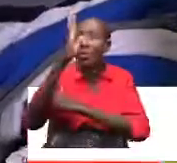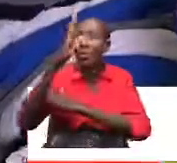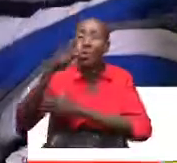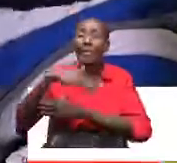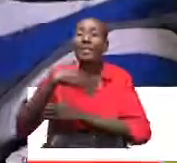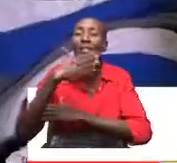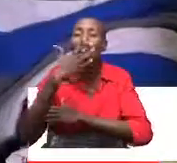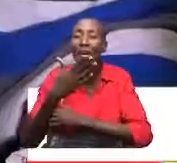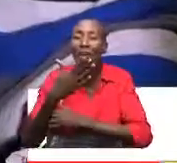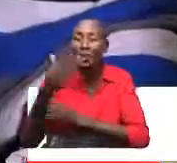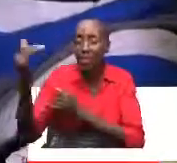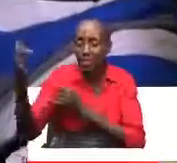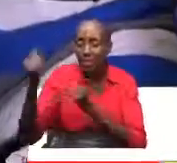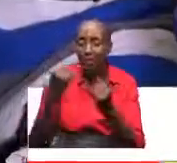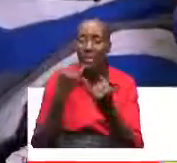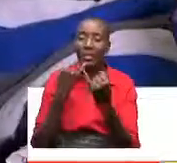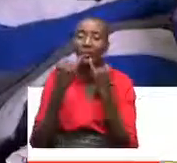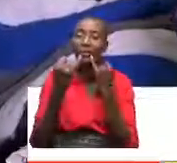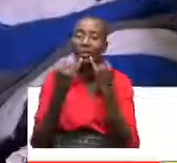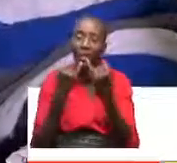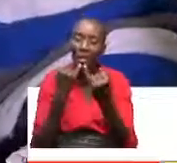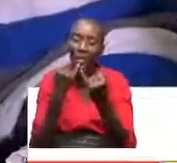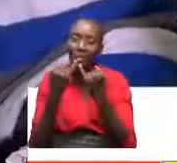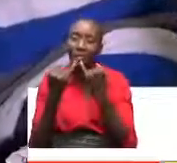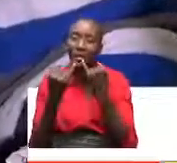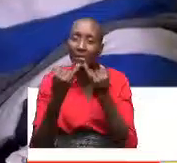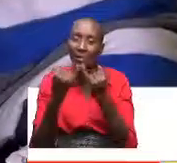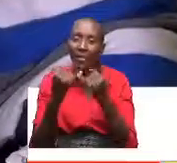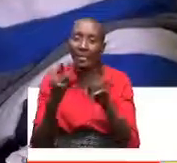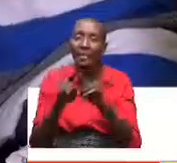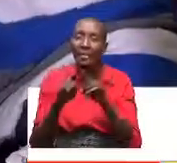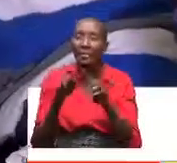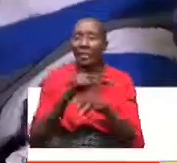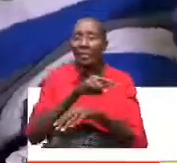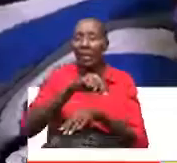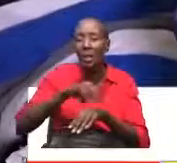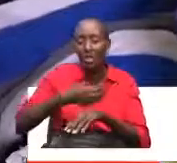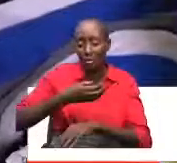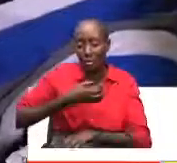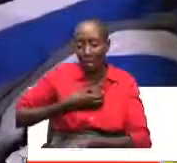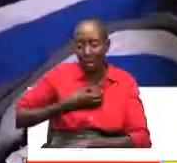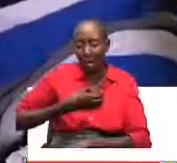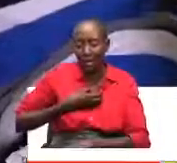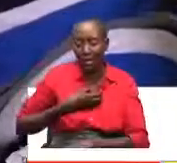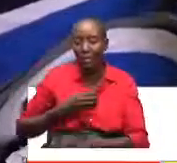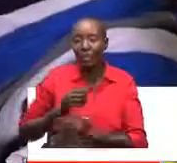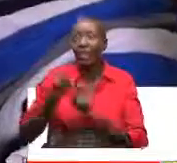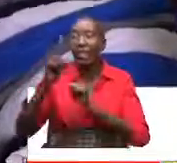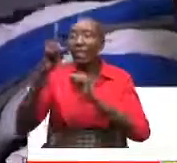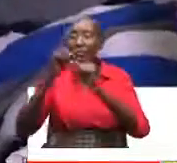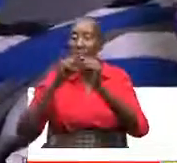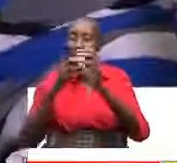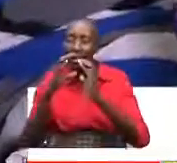nikuja nikaitwa interviews, nikaitwa huko National Council, nikaitwa na Safaricom.